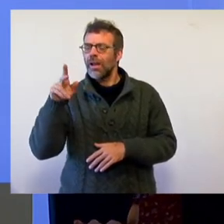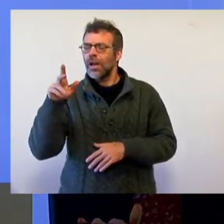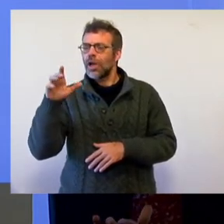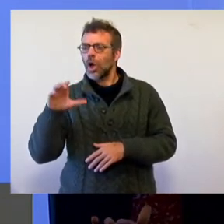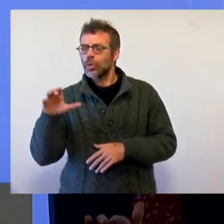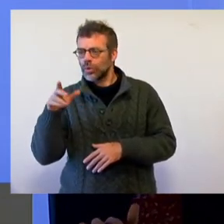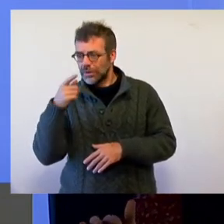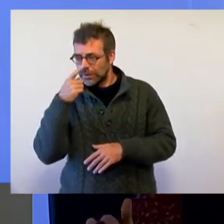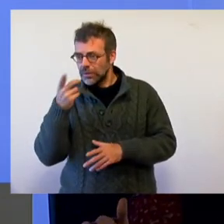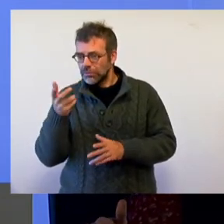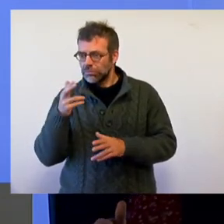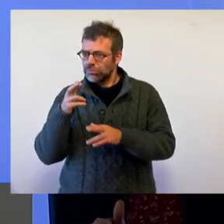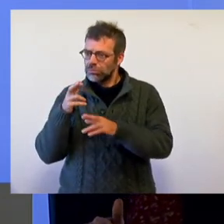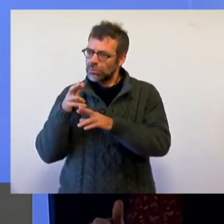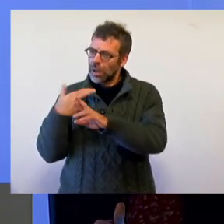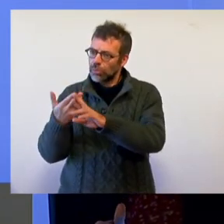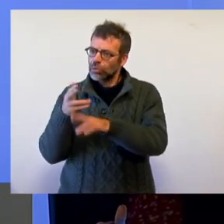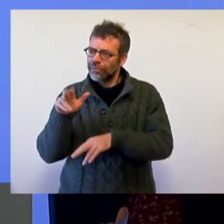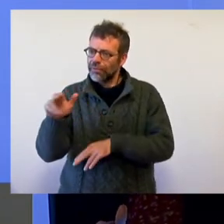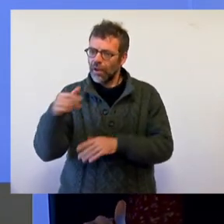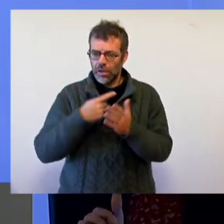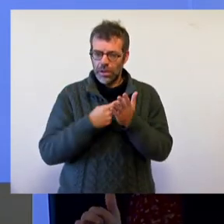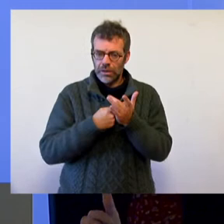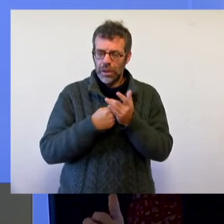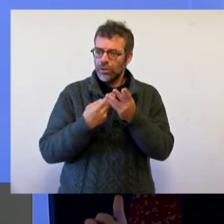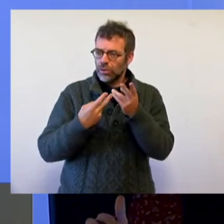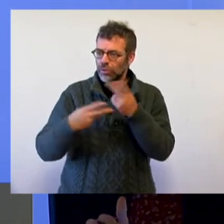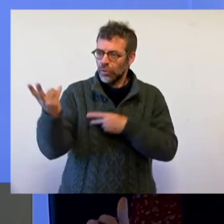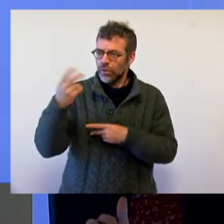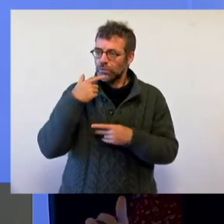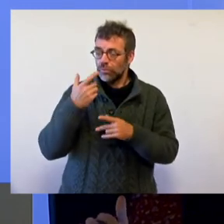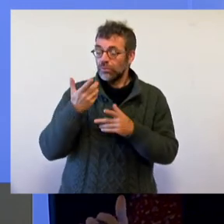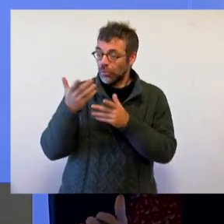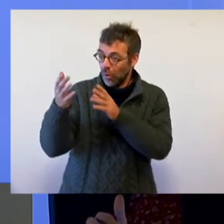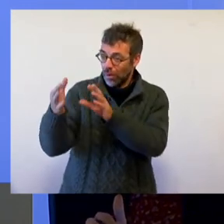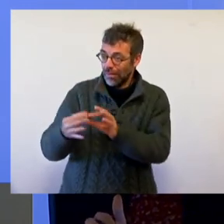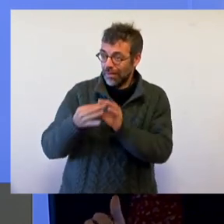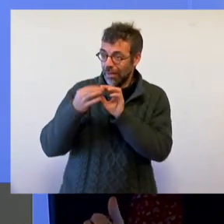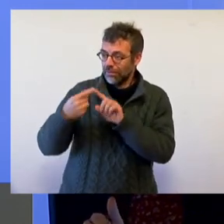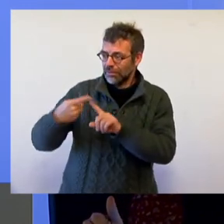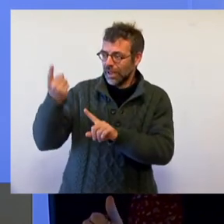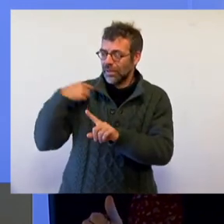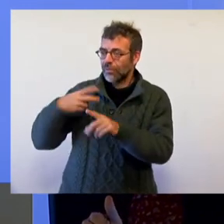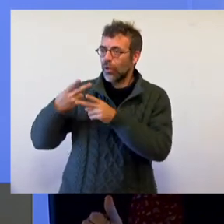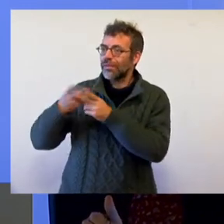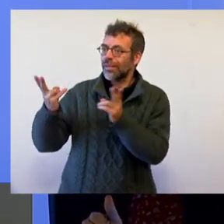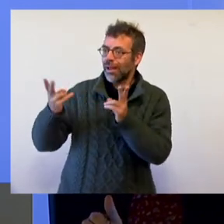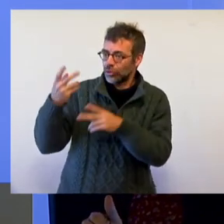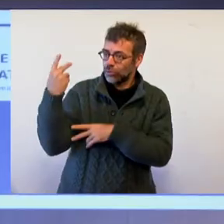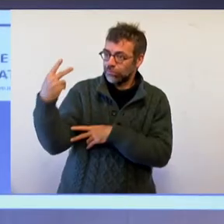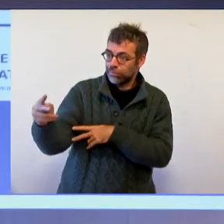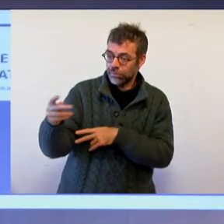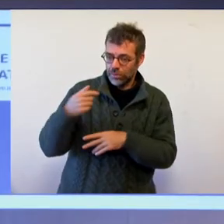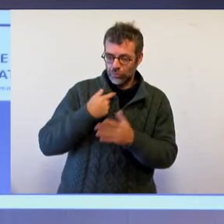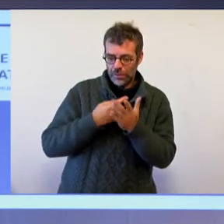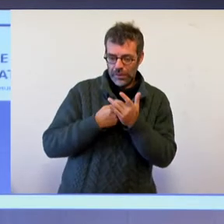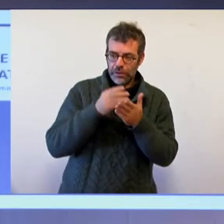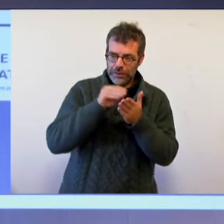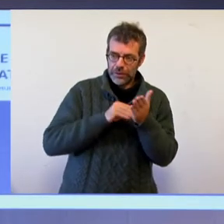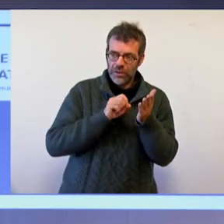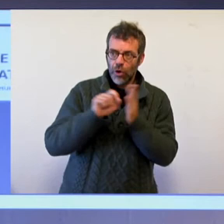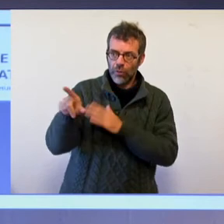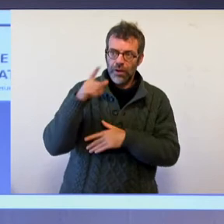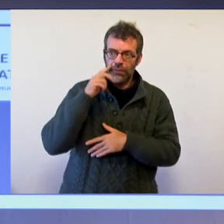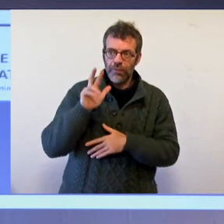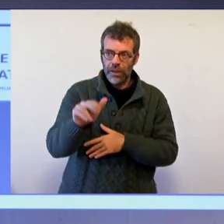Vous recevrez prochainement un courrier de ma part suite à vos déclarations la dernière fois, copié à M. Sorel. M. Lévita voulait dire un tout